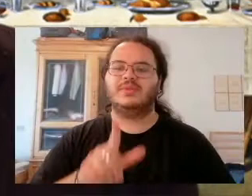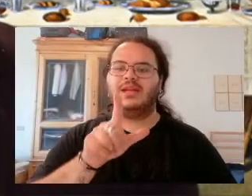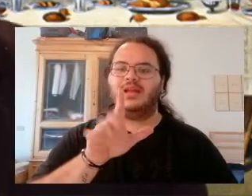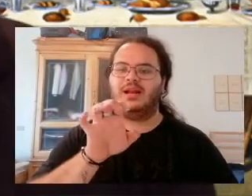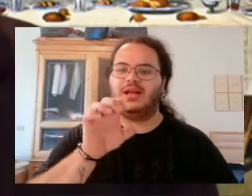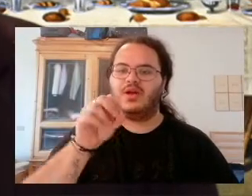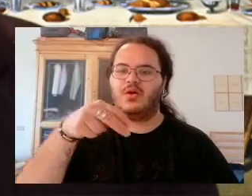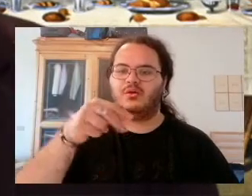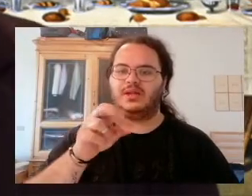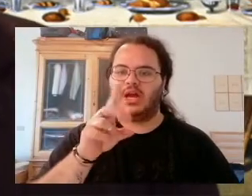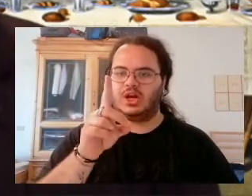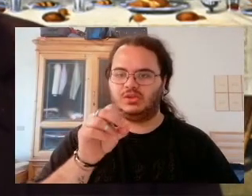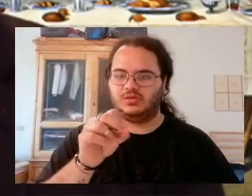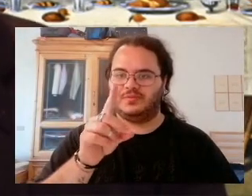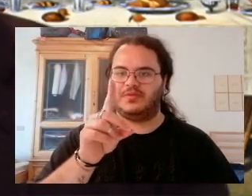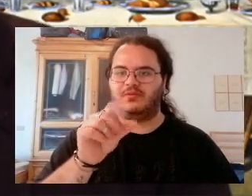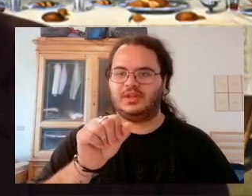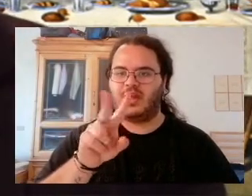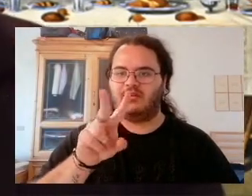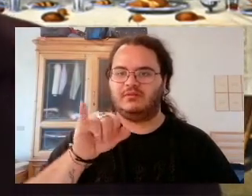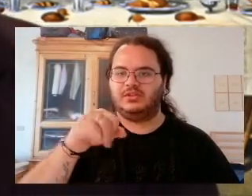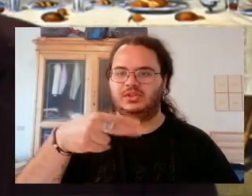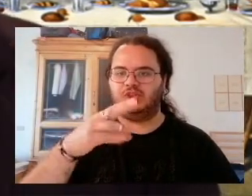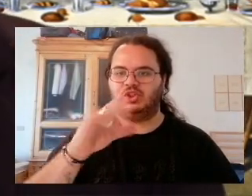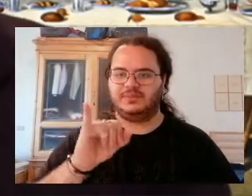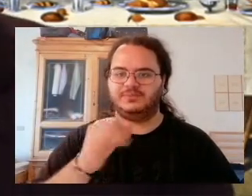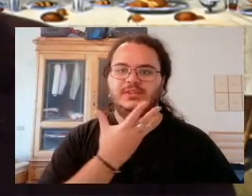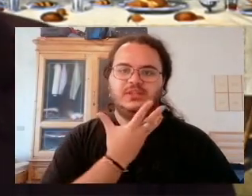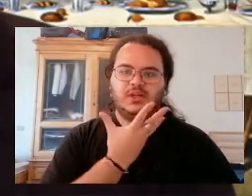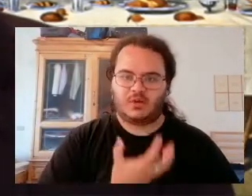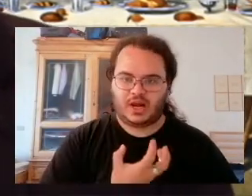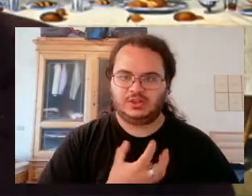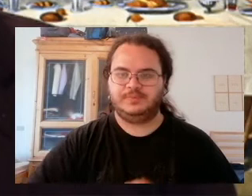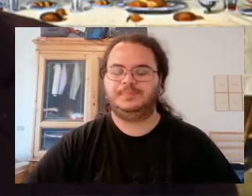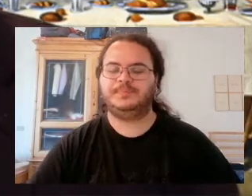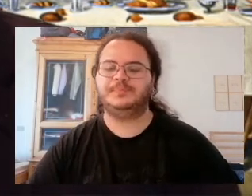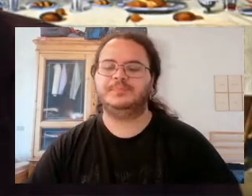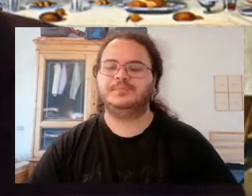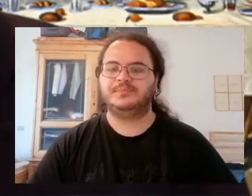Buonasera, il mio intervento è qui per illustrarvi il personaggio di Leonardo da Vinci.